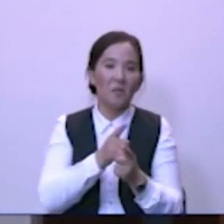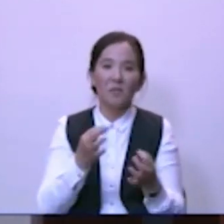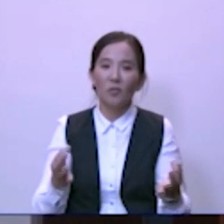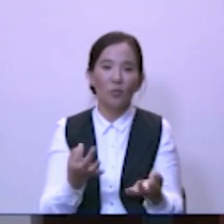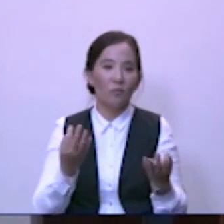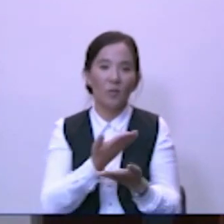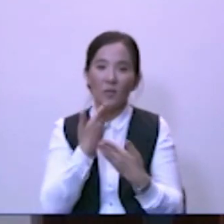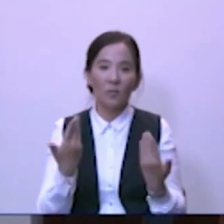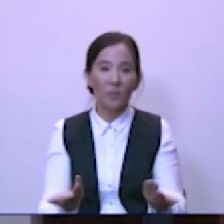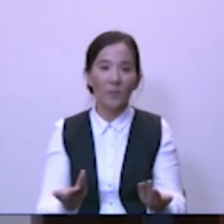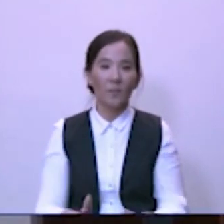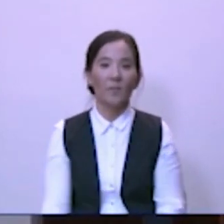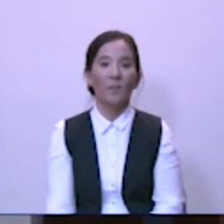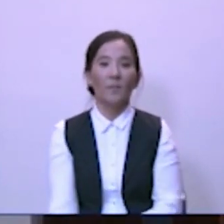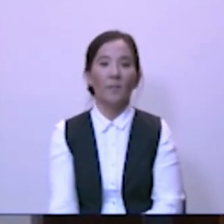окраску и